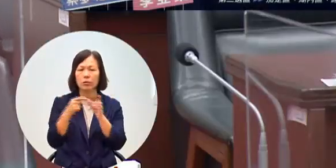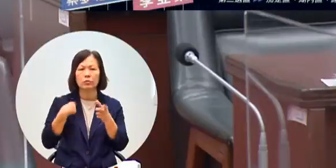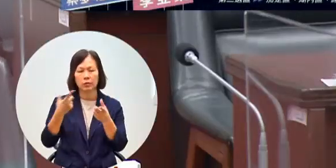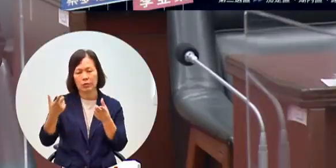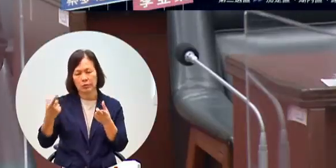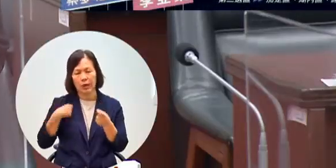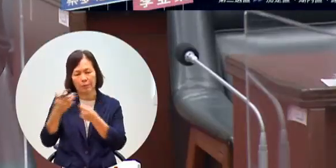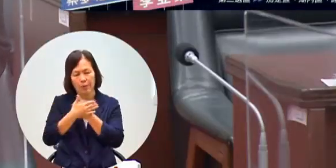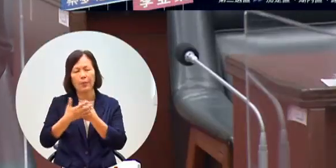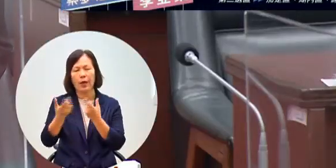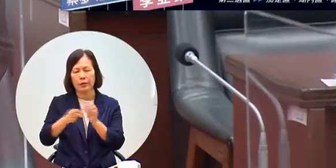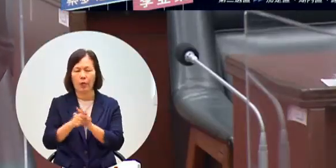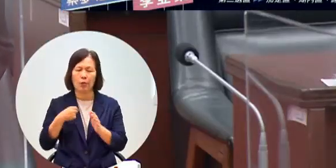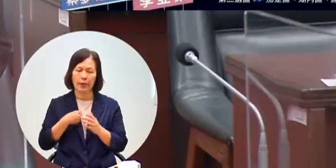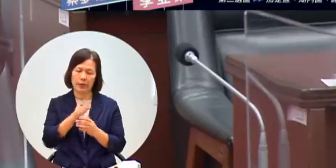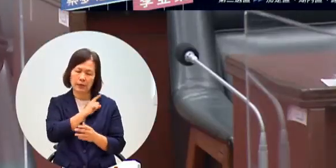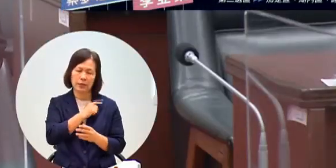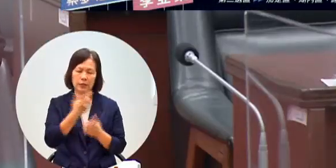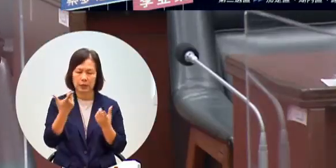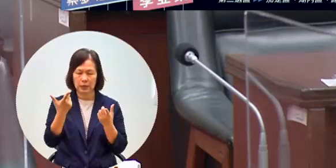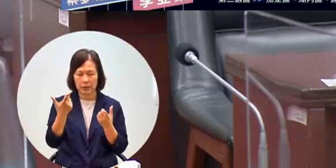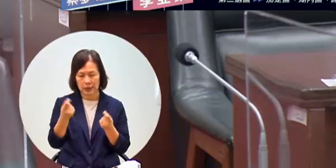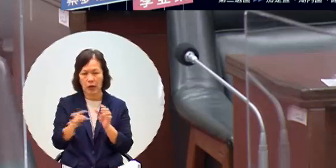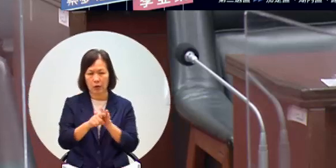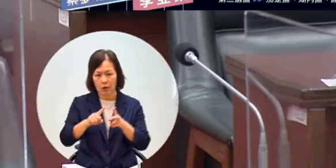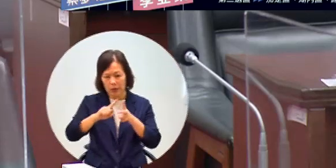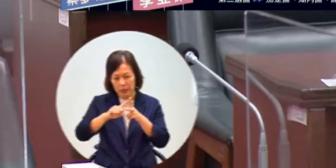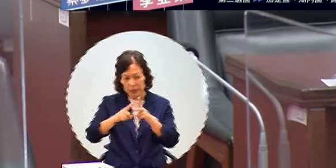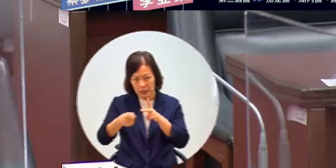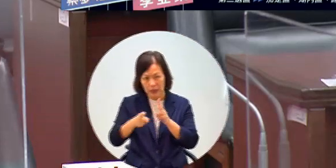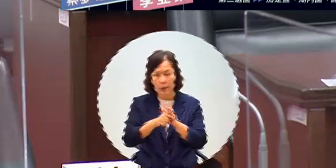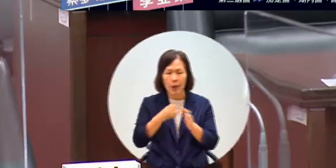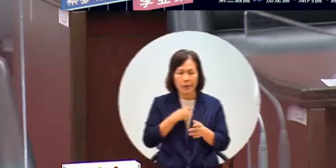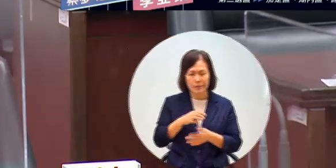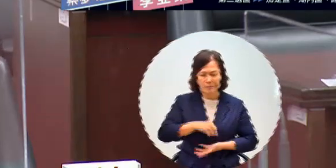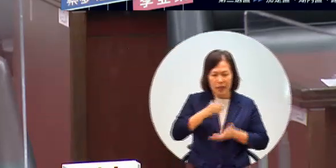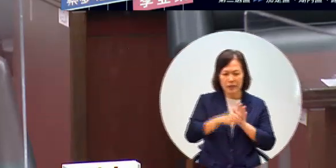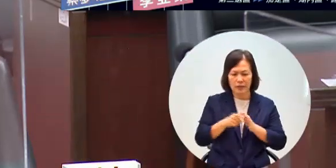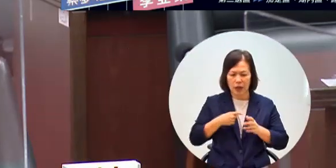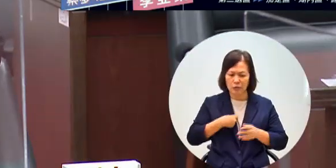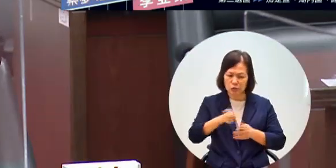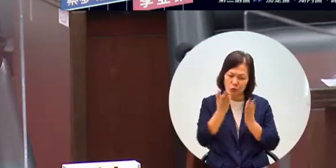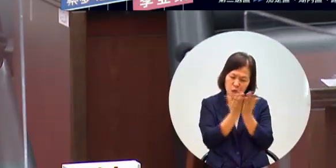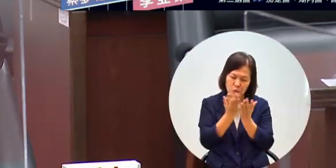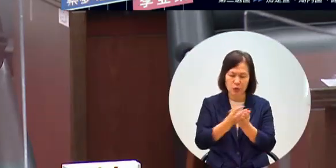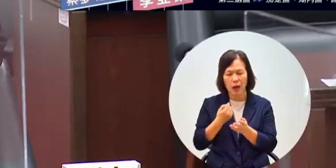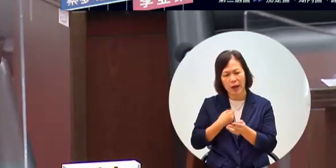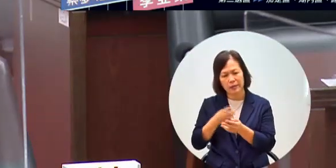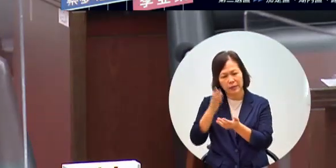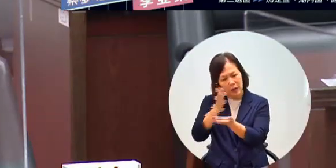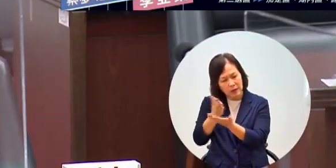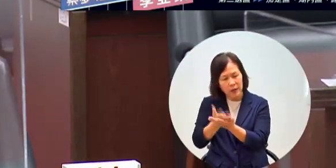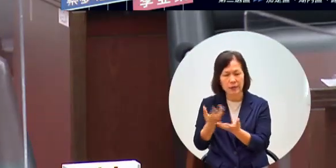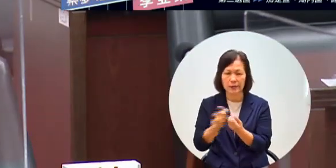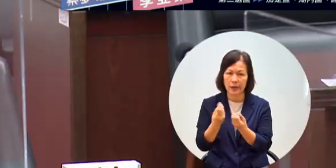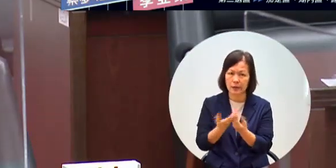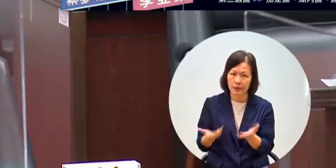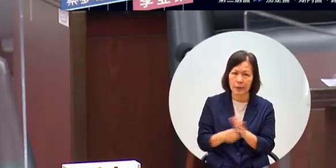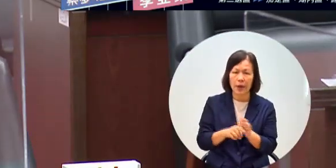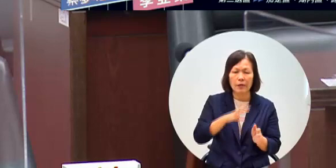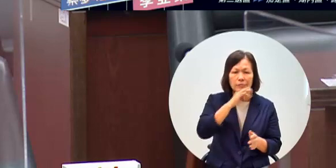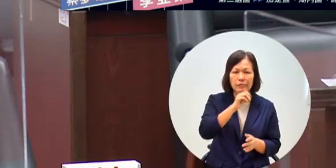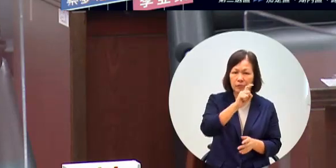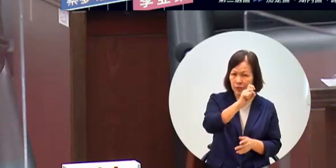啦，我们家自己有一个1年级的，所以我们也很担心到底要不要上课，到底要不要停课。然后我们也希望说12岁